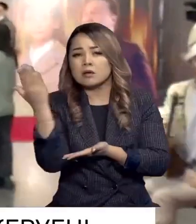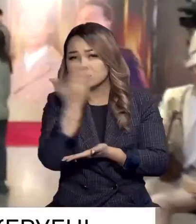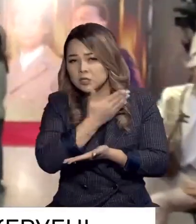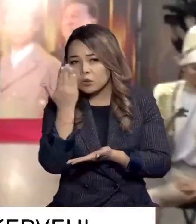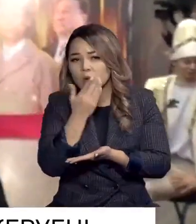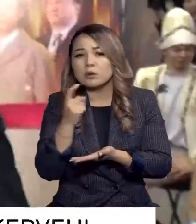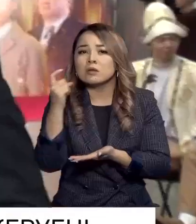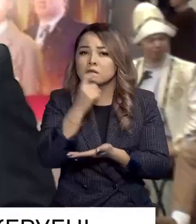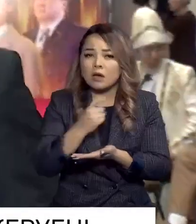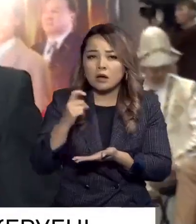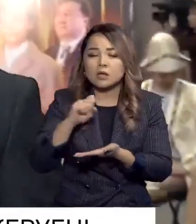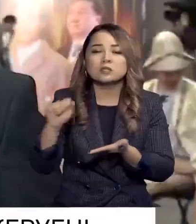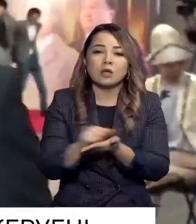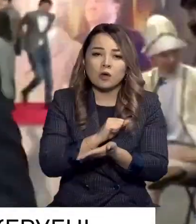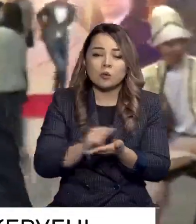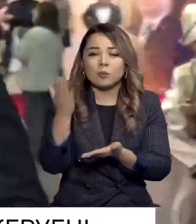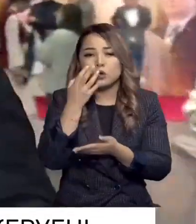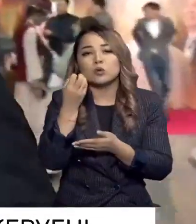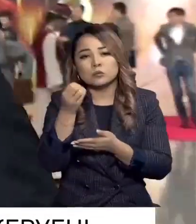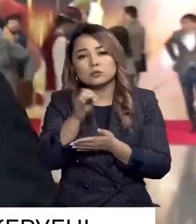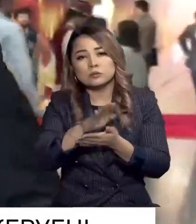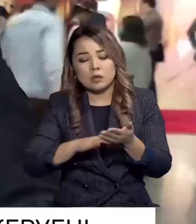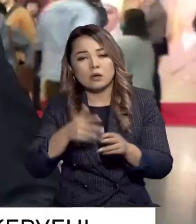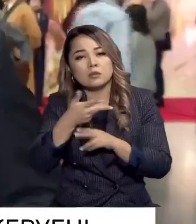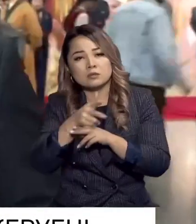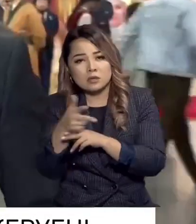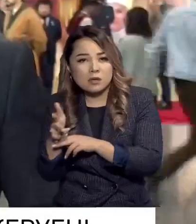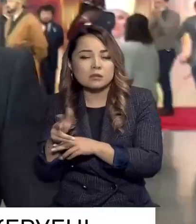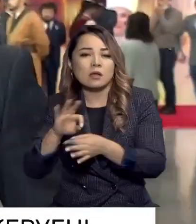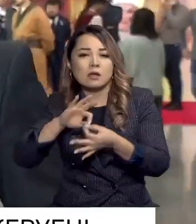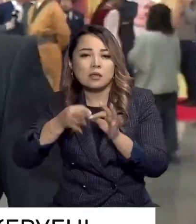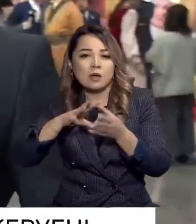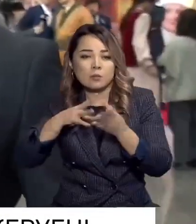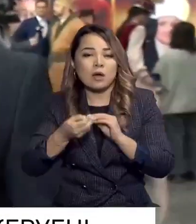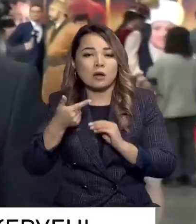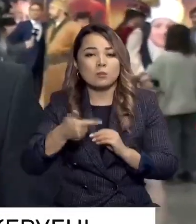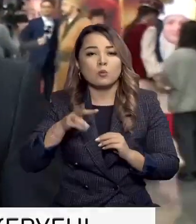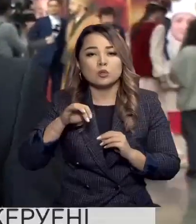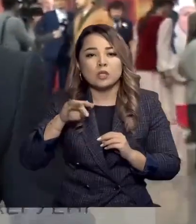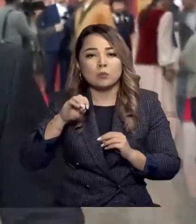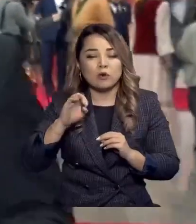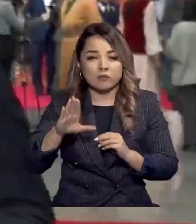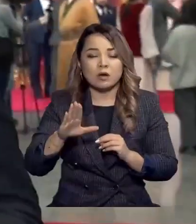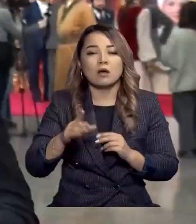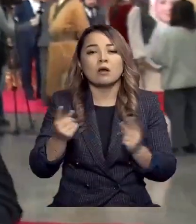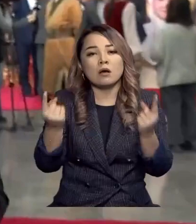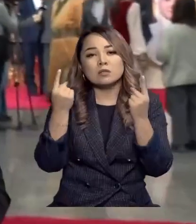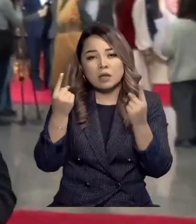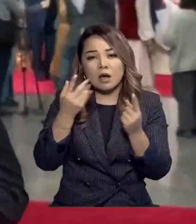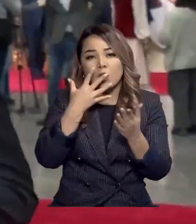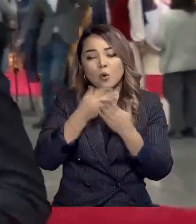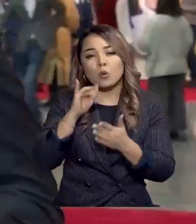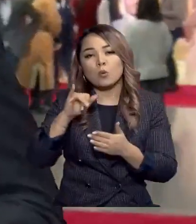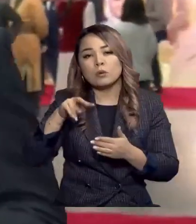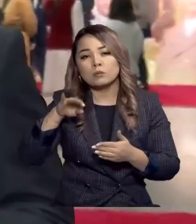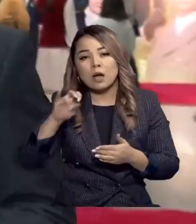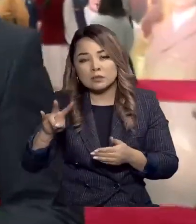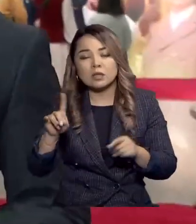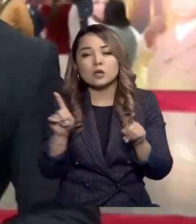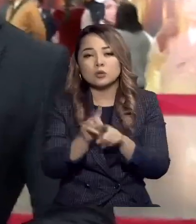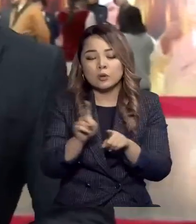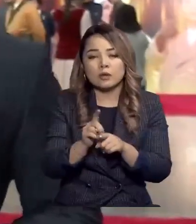телехикаялар түсіру жоспарланып отыр. Сонымен қатар Ғабит Мүсілімовтің әйгілі Ұлпан романын